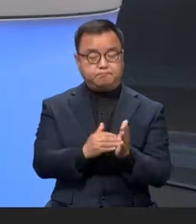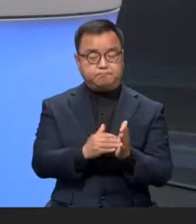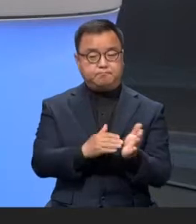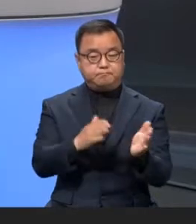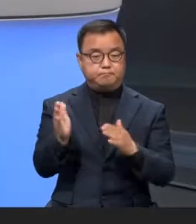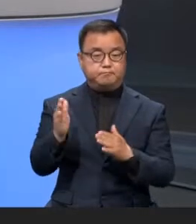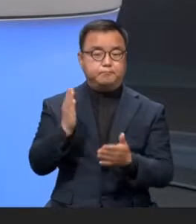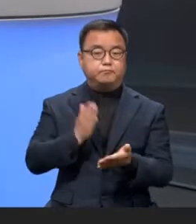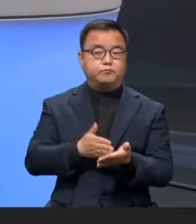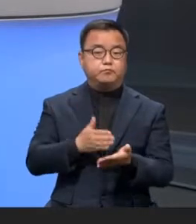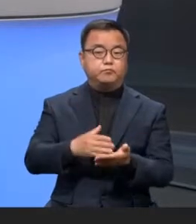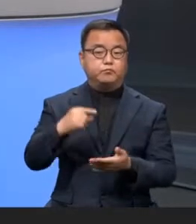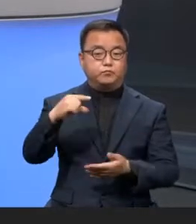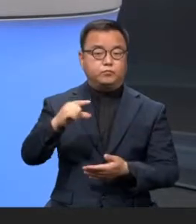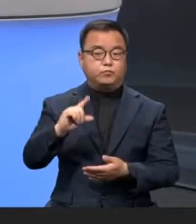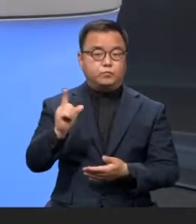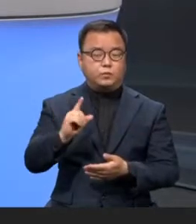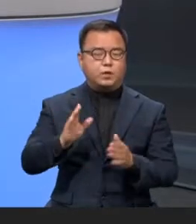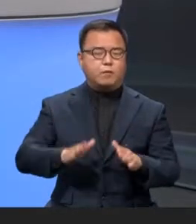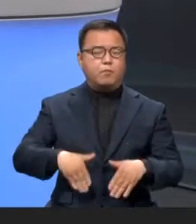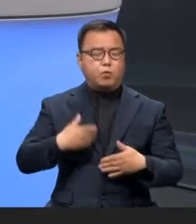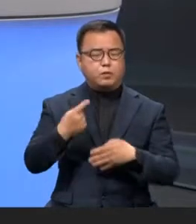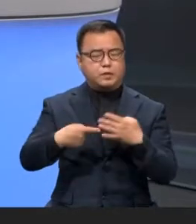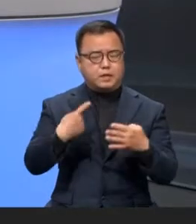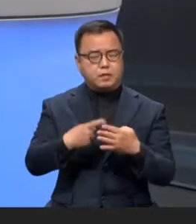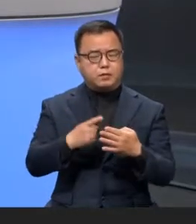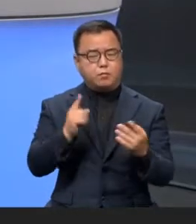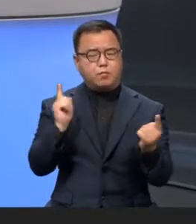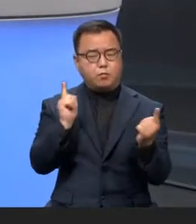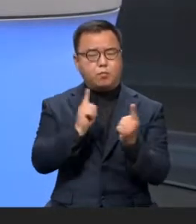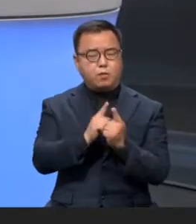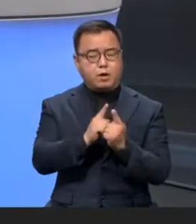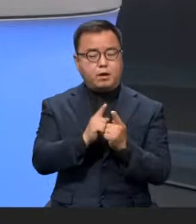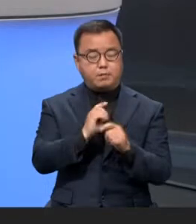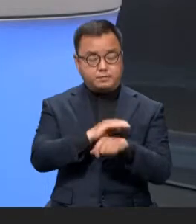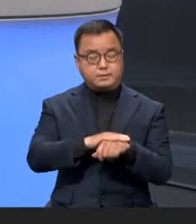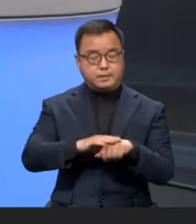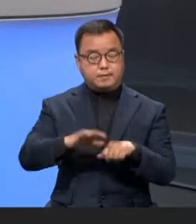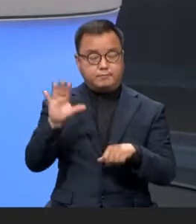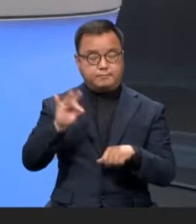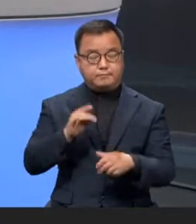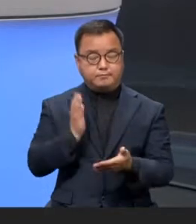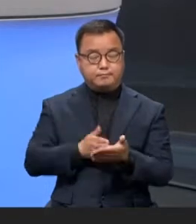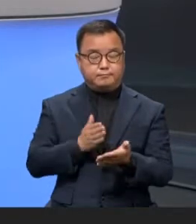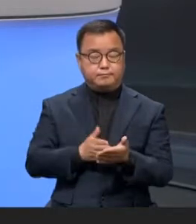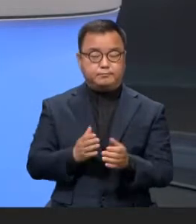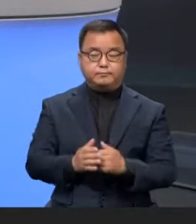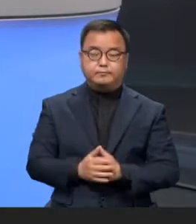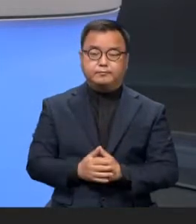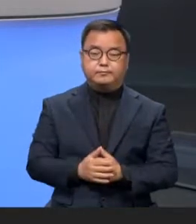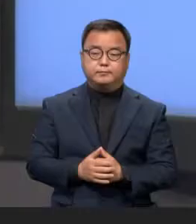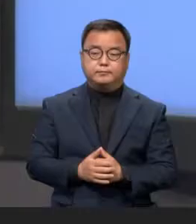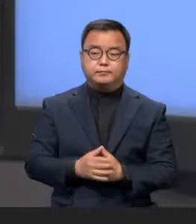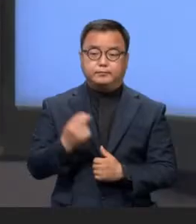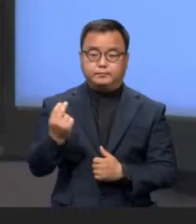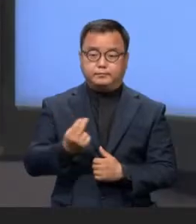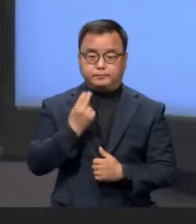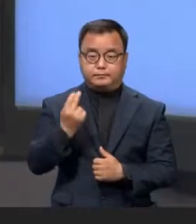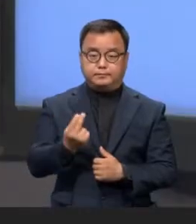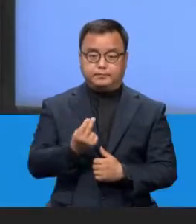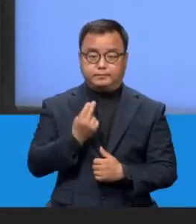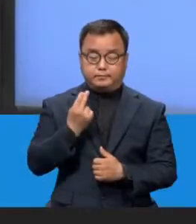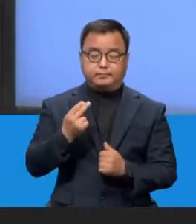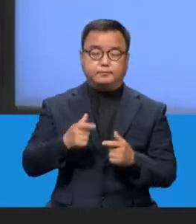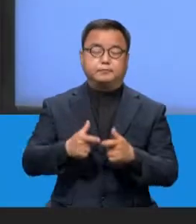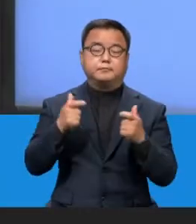자, 오늘 끝으로 이제 뉴스지. 아, 지금 봄이지 않습니까? 이 봄과 잘 어울리는 소식이네요. 네, 생명이 소생하는